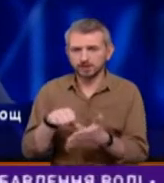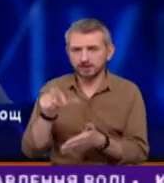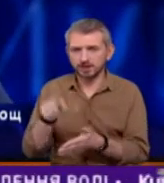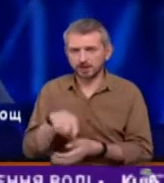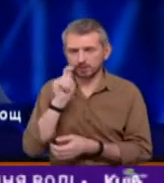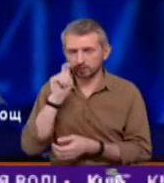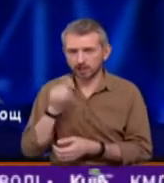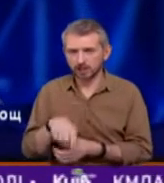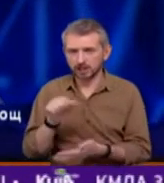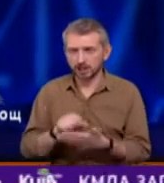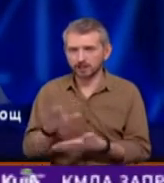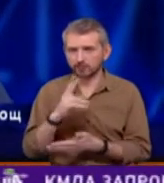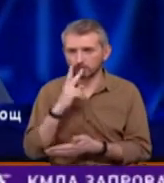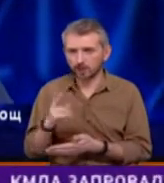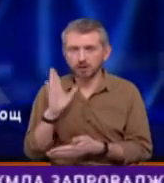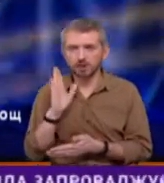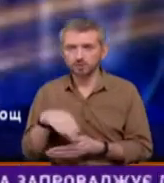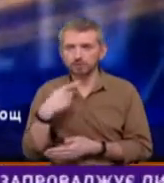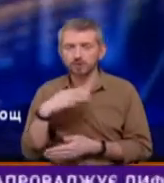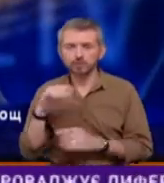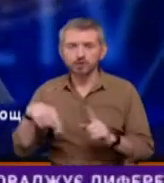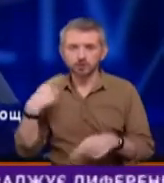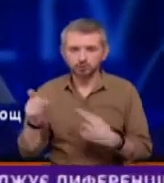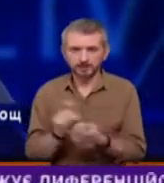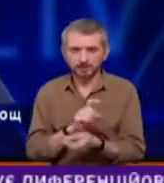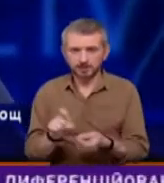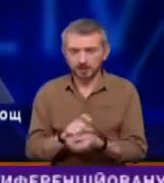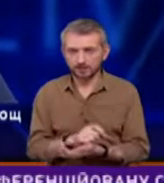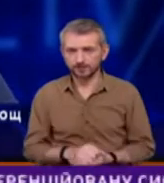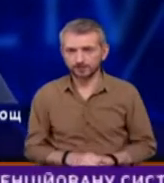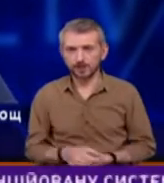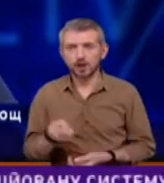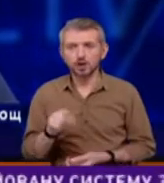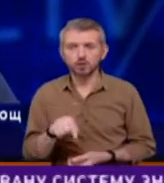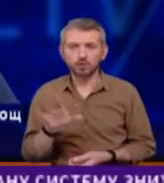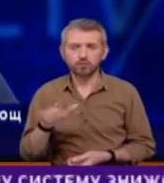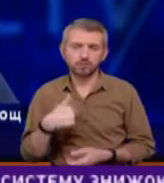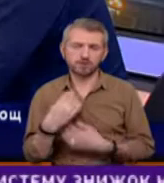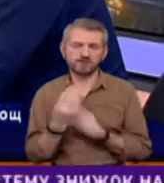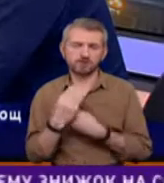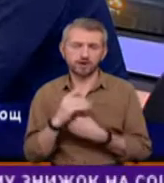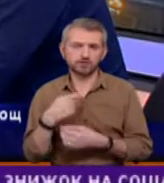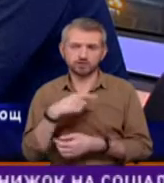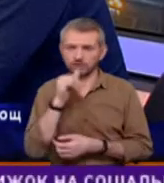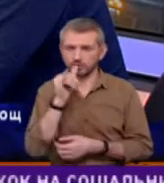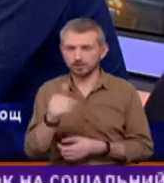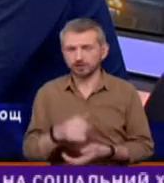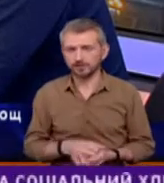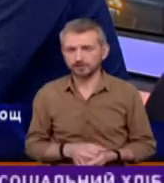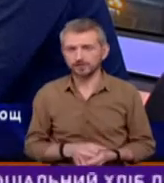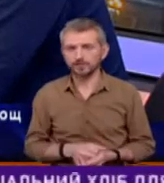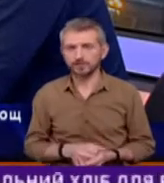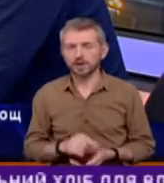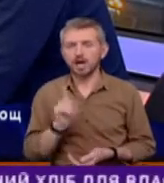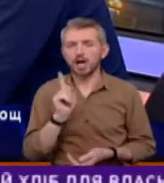на Євробачення, а будуть говорити знову про наступний скандал. От, тому він мене потім звинуватив в тому, що я його не пустив.